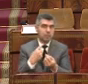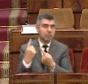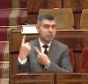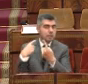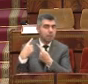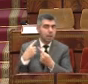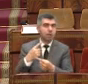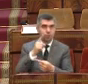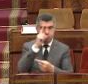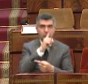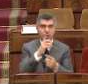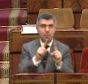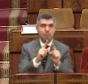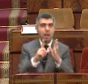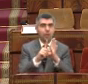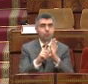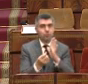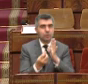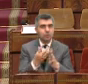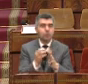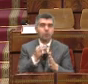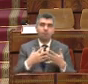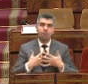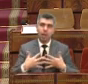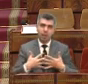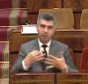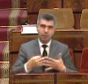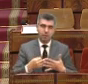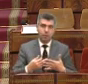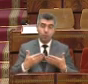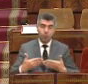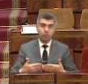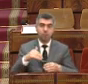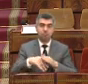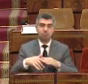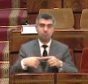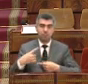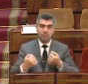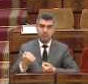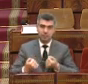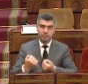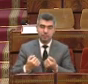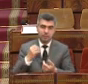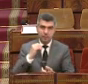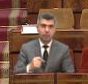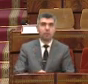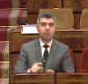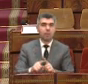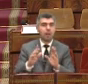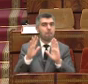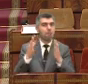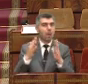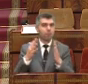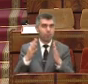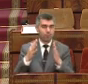انكم غدركوا هذه المساله هذه. نحن في فريق الأصالة والمعاصرة ما علينا إلا أن نصفق